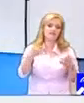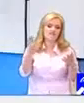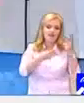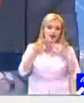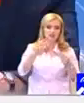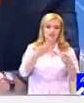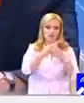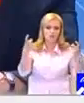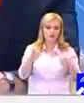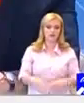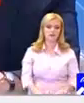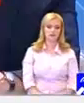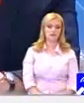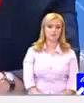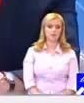mediatice.